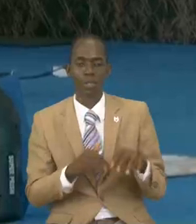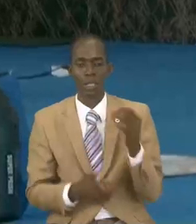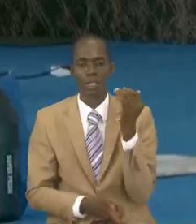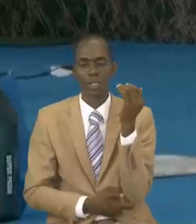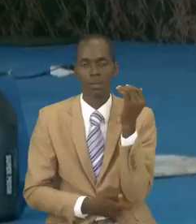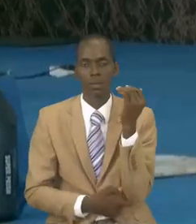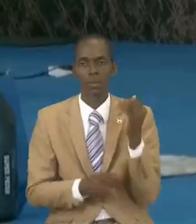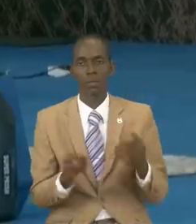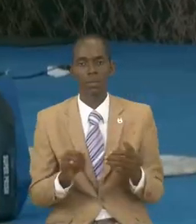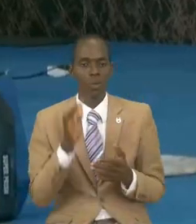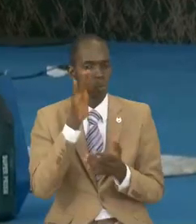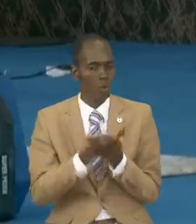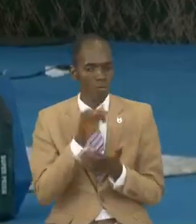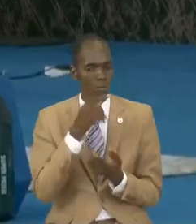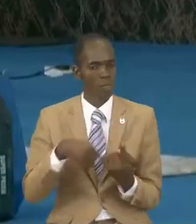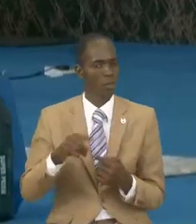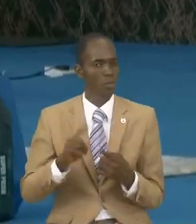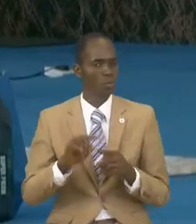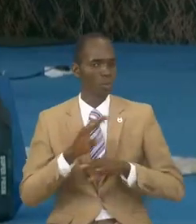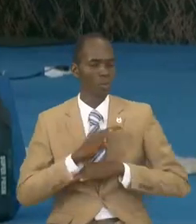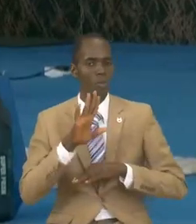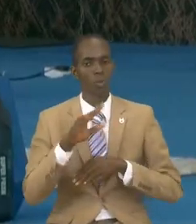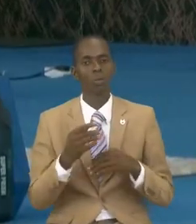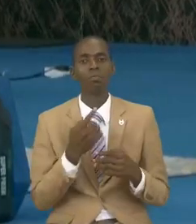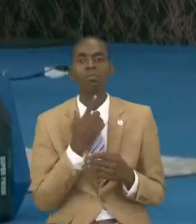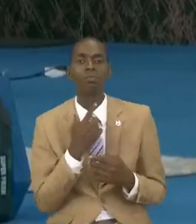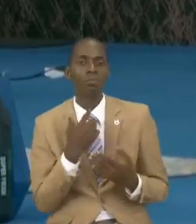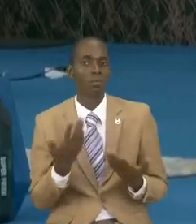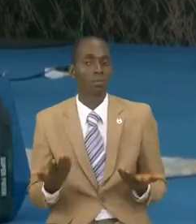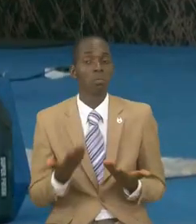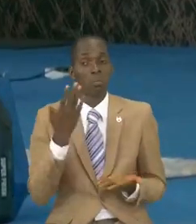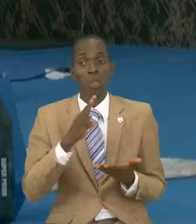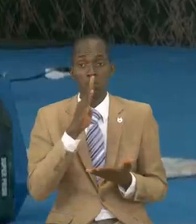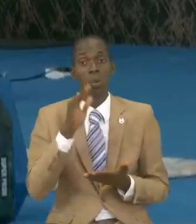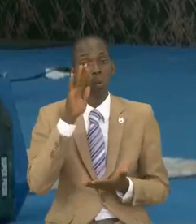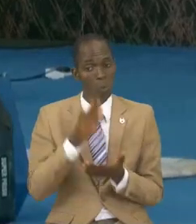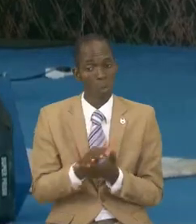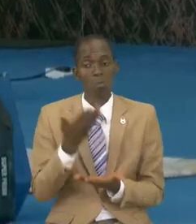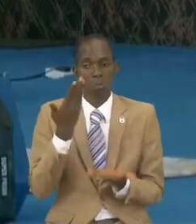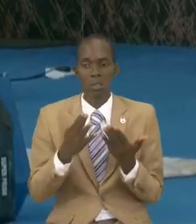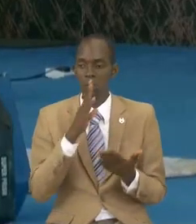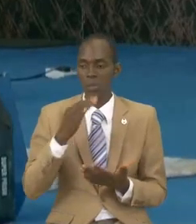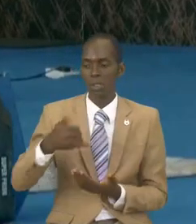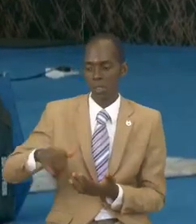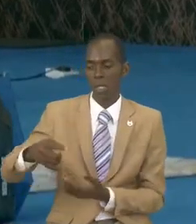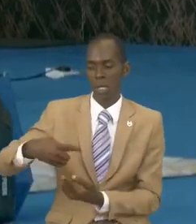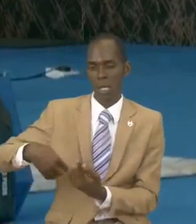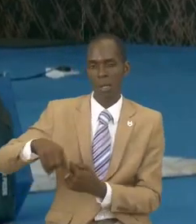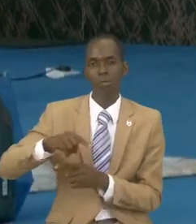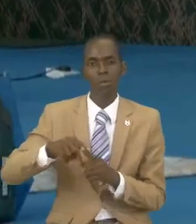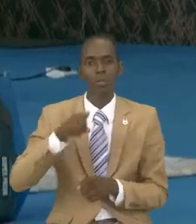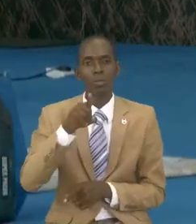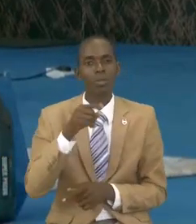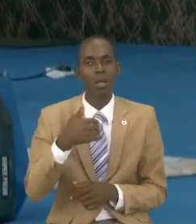t'interpelle. Ta femme n'est pas là pour satisfaire la chair. Peut-être ta femme est là, mais tu